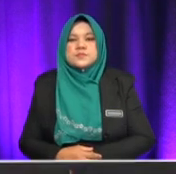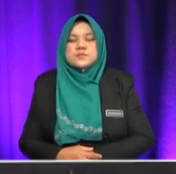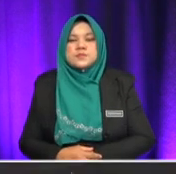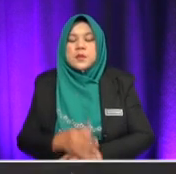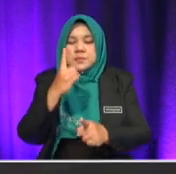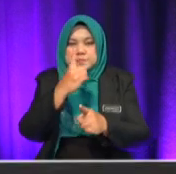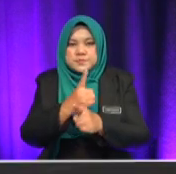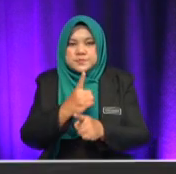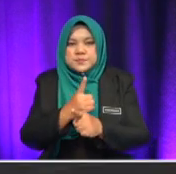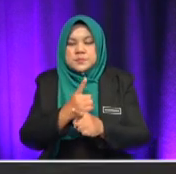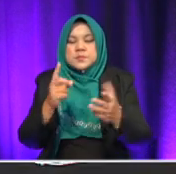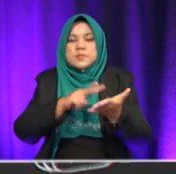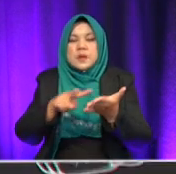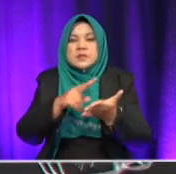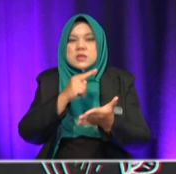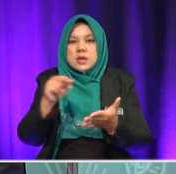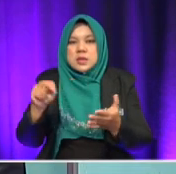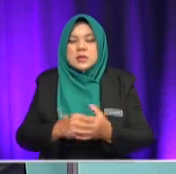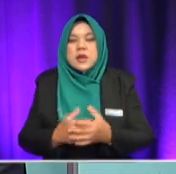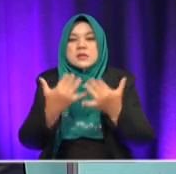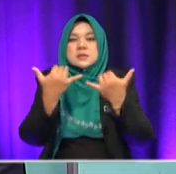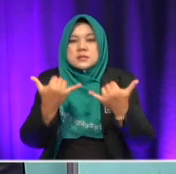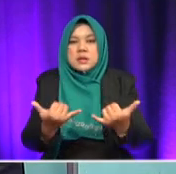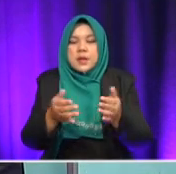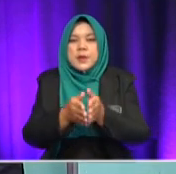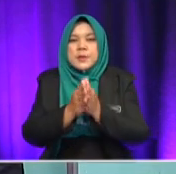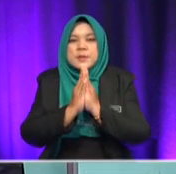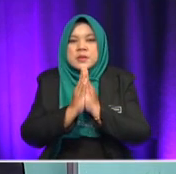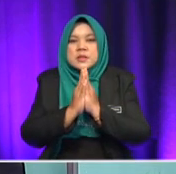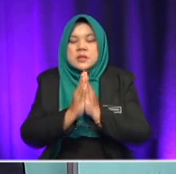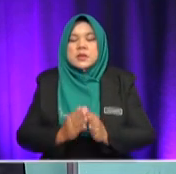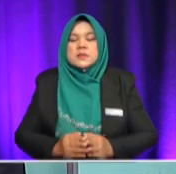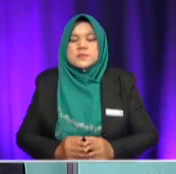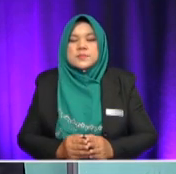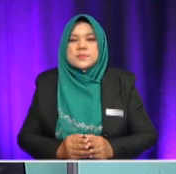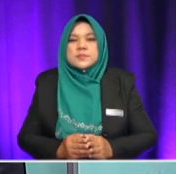betul-betul bacaan oke sekarang minta pula kepada